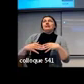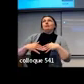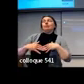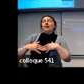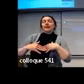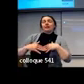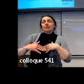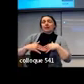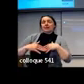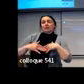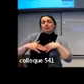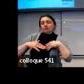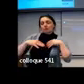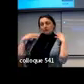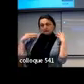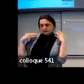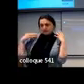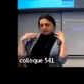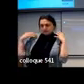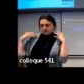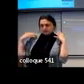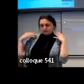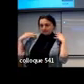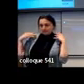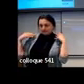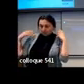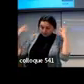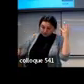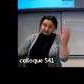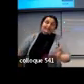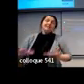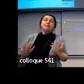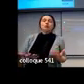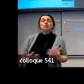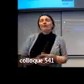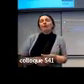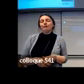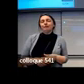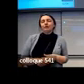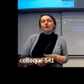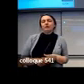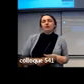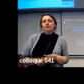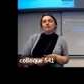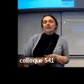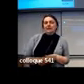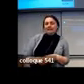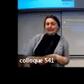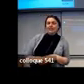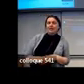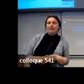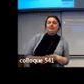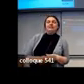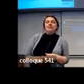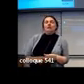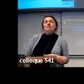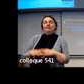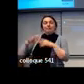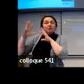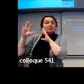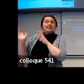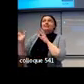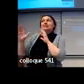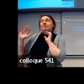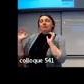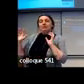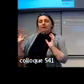ils étaient ouverts à ce que ce soit... qu'on puisse faire des produits francophones à l'intérieur, mais